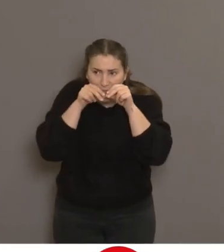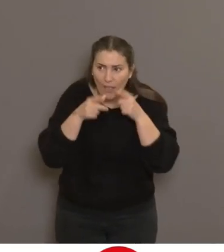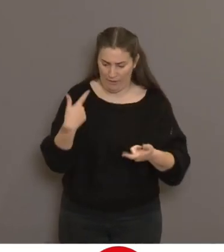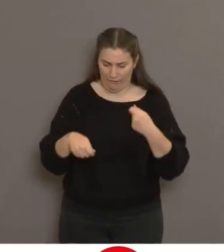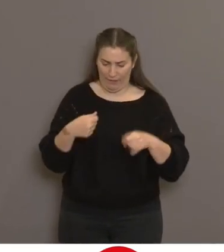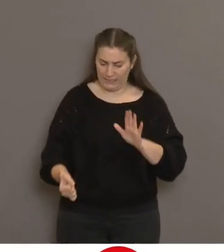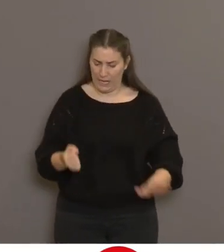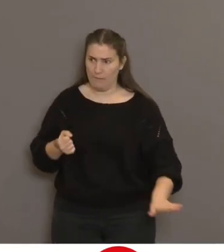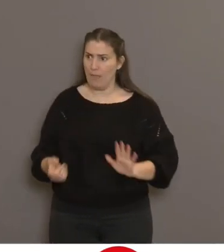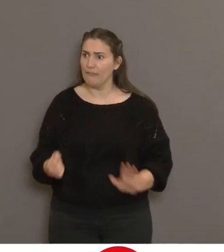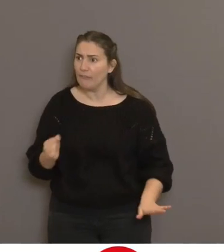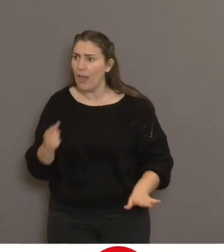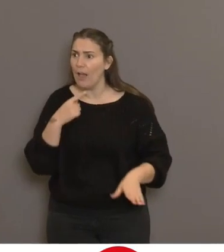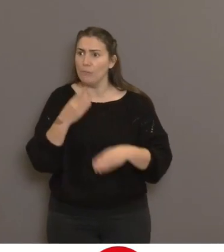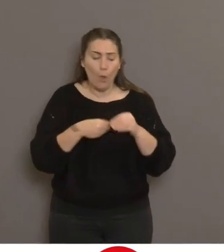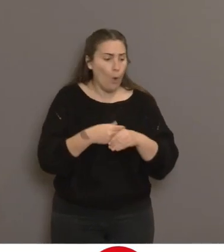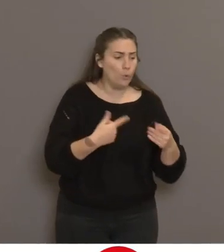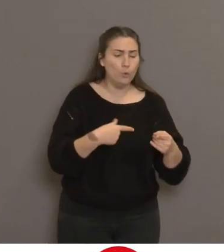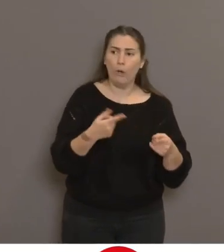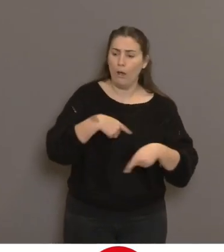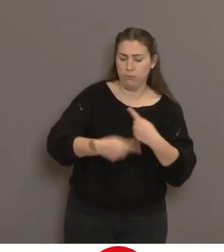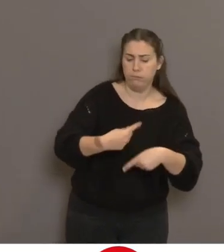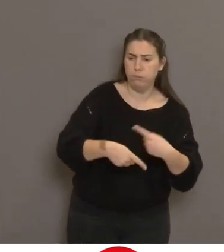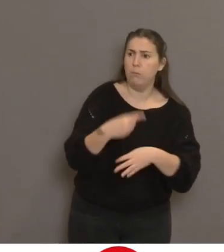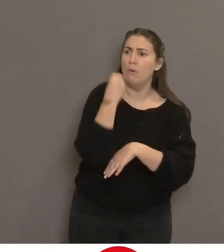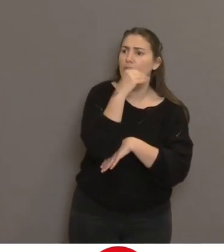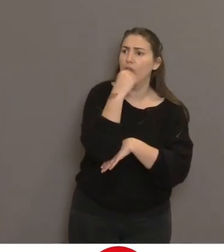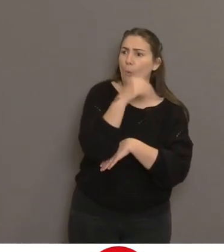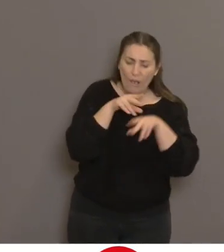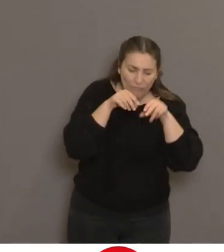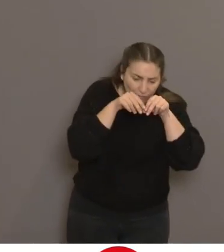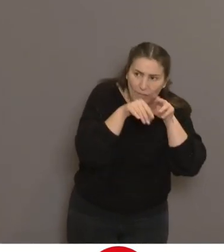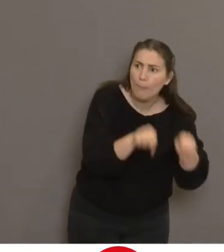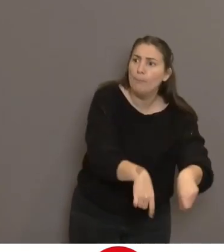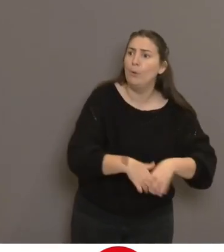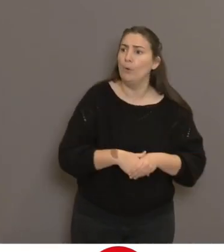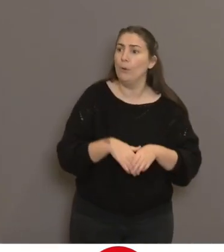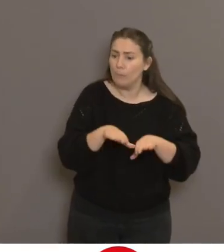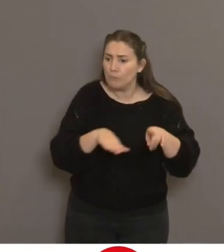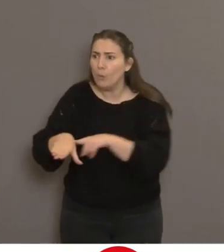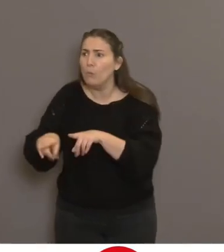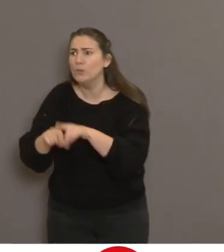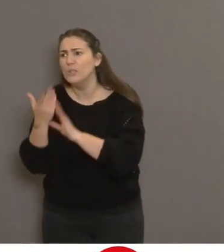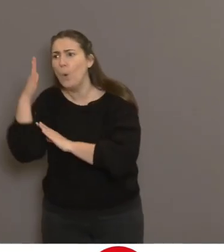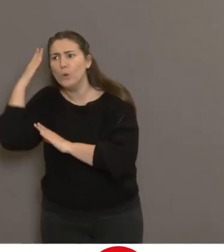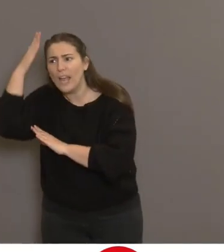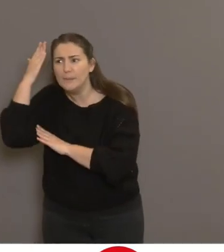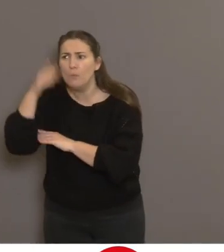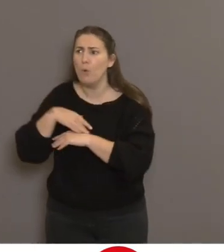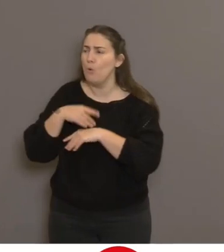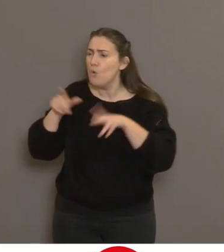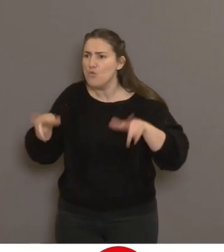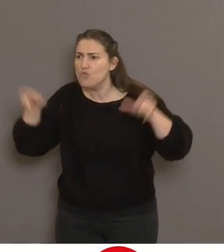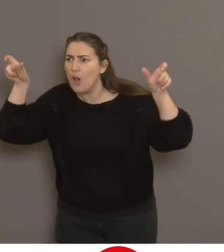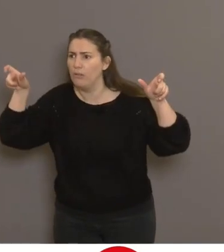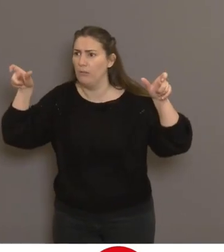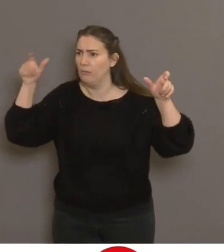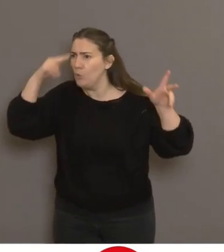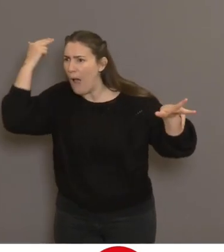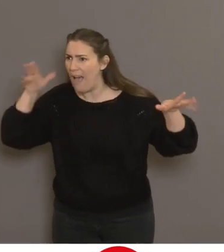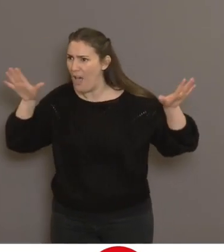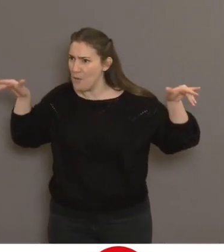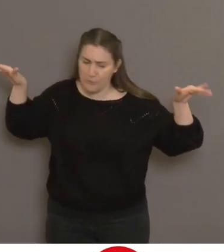ou les durites de refroidissement des automobiles lilloises, aux martres qui rongent les charpentes ou aux corbeaux freux et corneilles noires qui